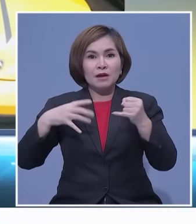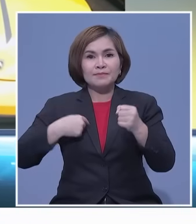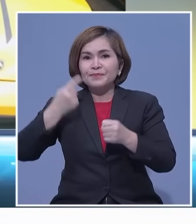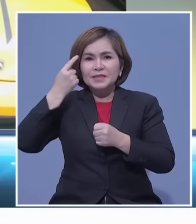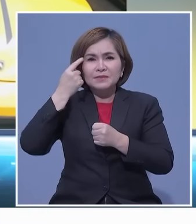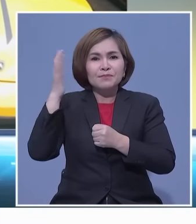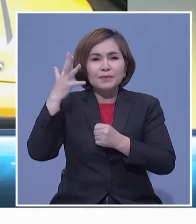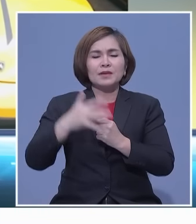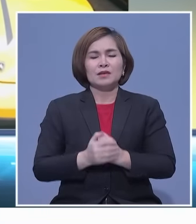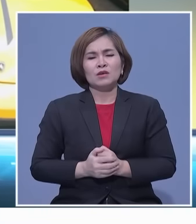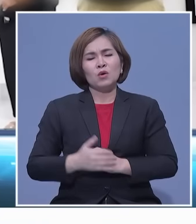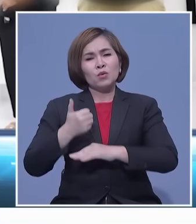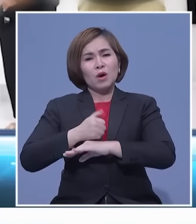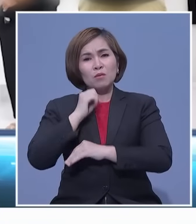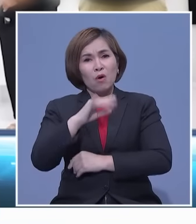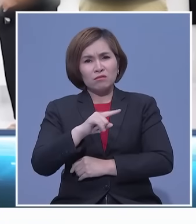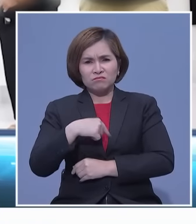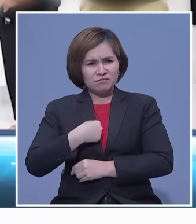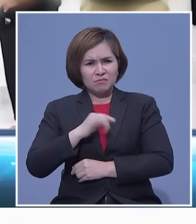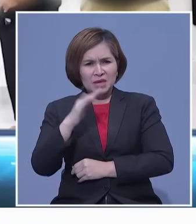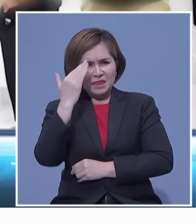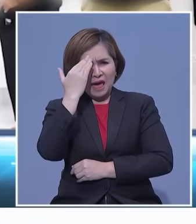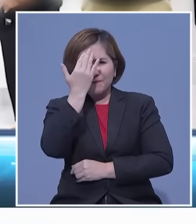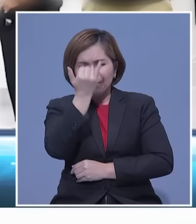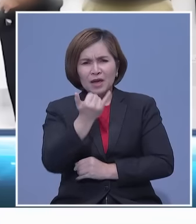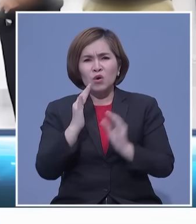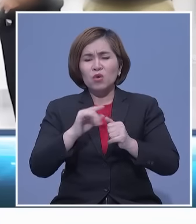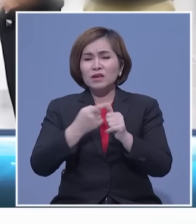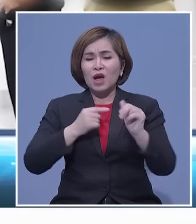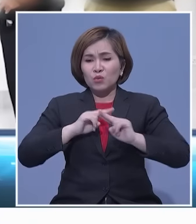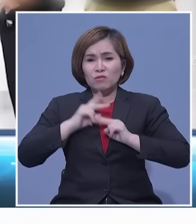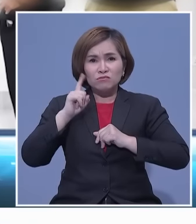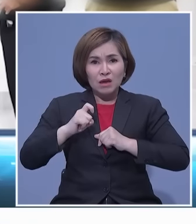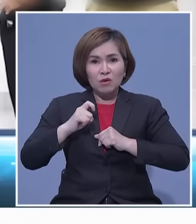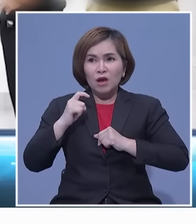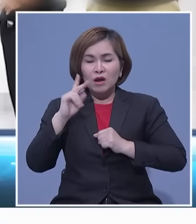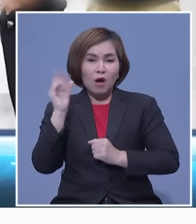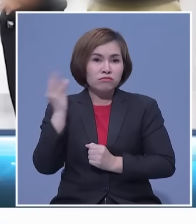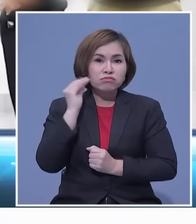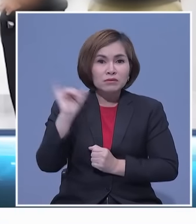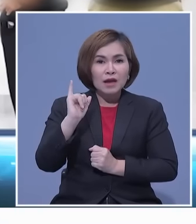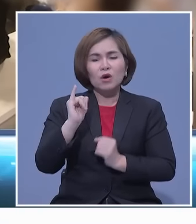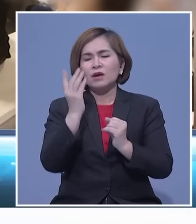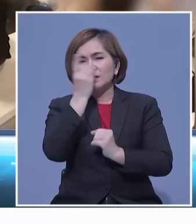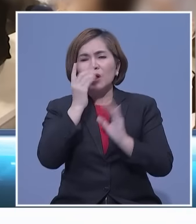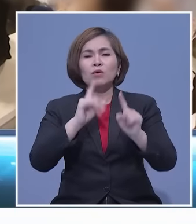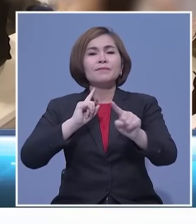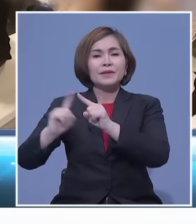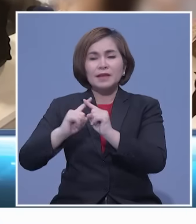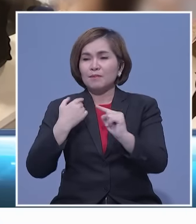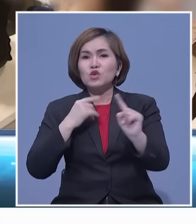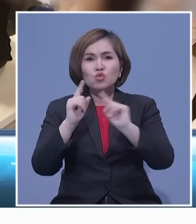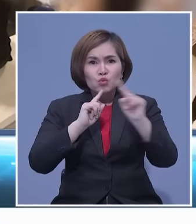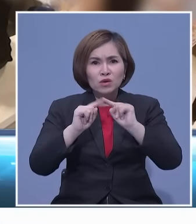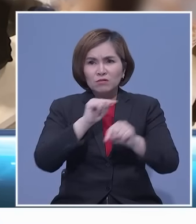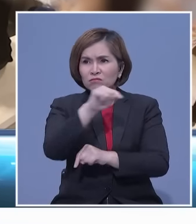ตอนเนี้ยตัวบอสพอก็ตั้งคำถามว่าผมไม่เห็นทราบเลยถ้ามีคนฆ่าตัวตายต้องทราบสิอซึ่งดาราที่เกี่ยวข้องก็มีการพูดคุยกัน